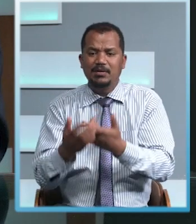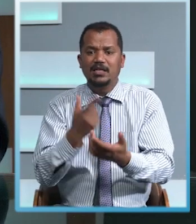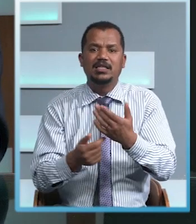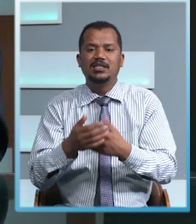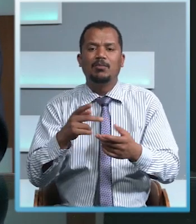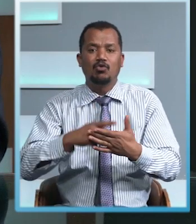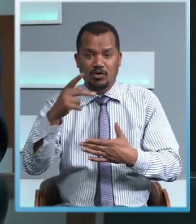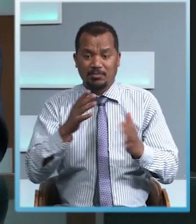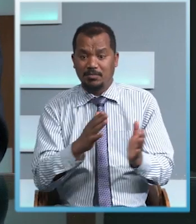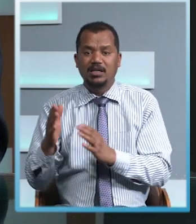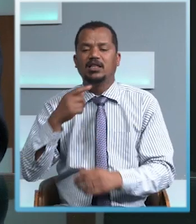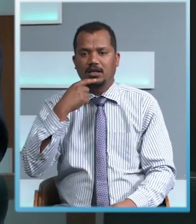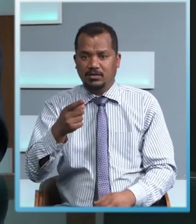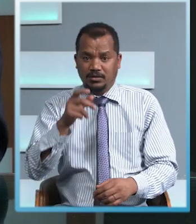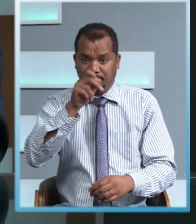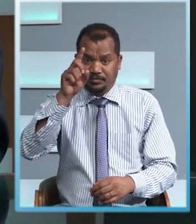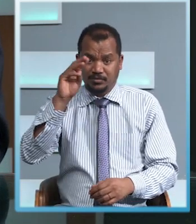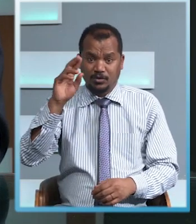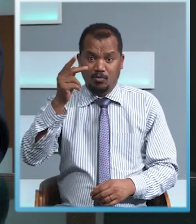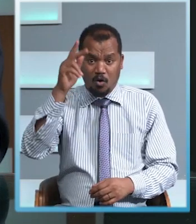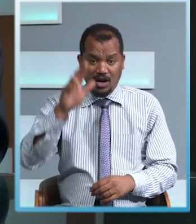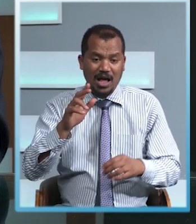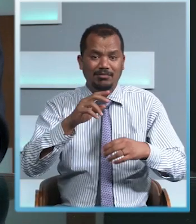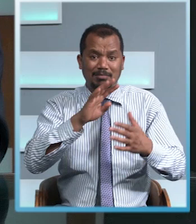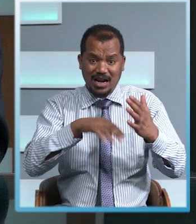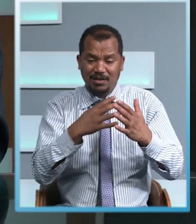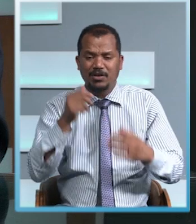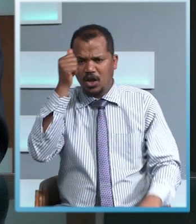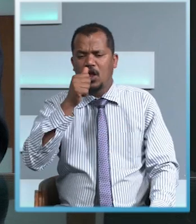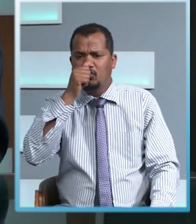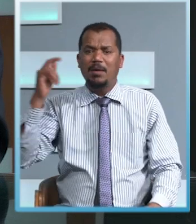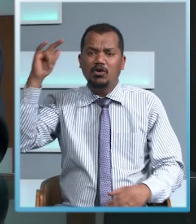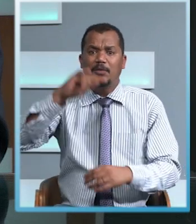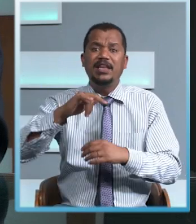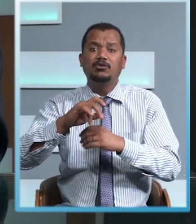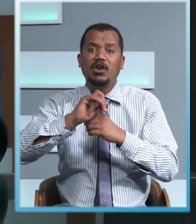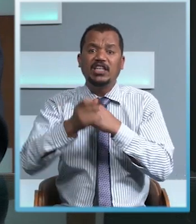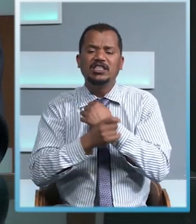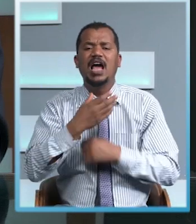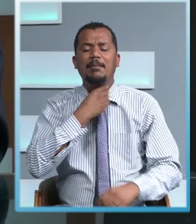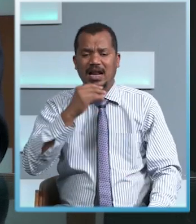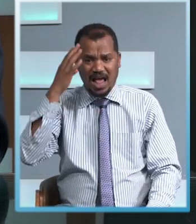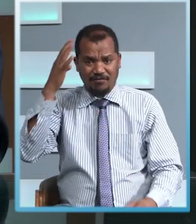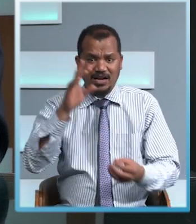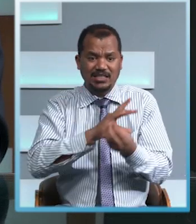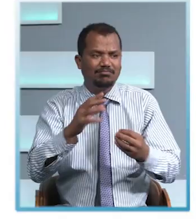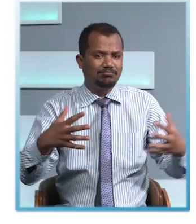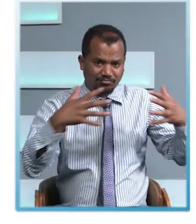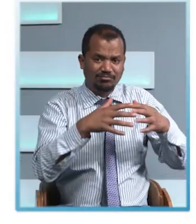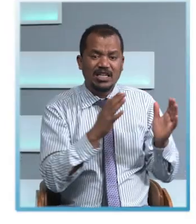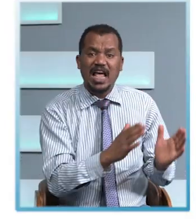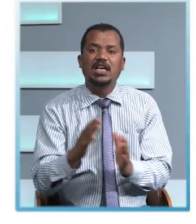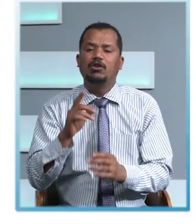የጋራ የመከከር መድረክ እንደሚካሄድም ተጠቁሟል። የዲያስፖራው ጉብኝት መርሃ ግብር የኢትዮጵያ ዲያስፖራ ኤጀንሲ ከአማራና አፋር ክልሎች